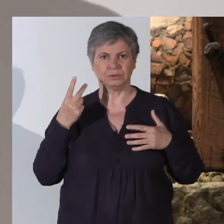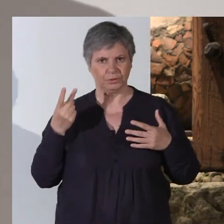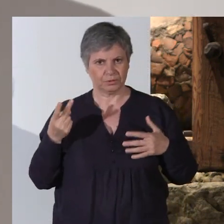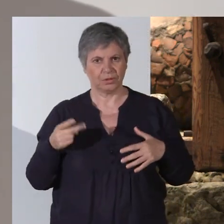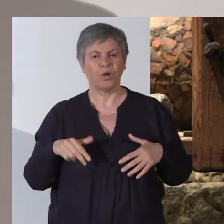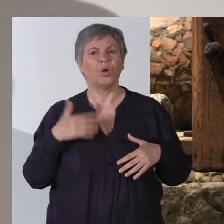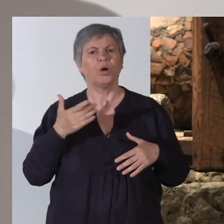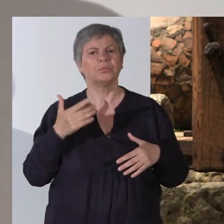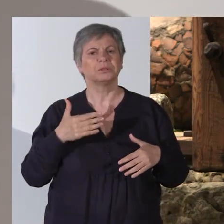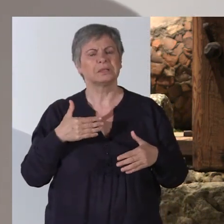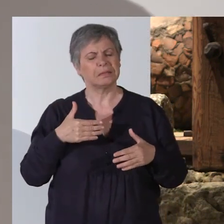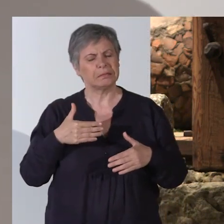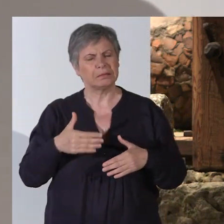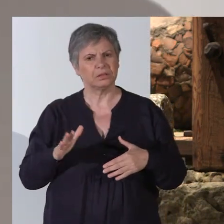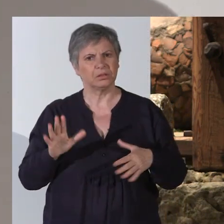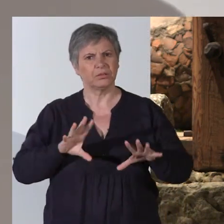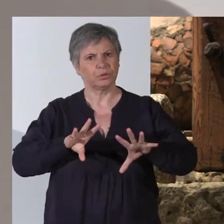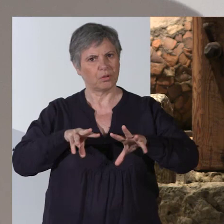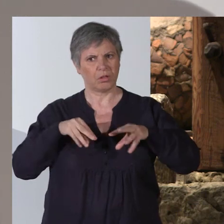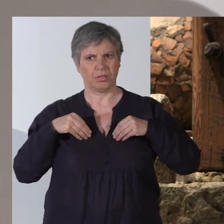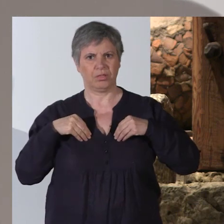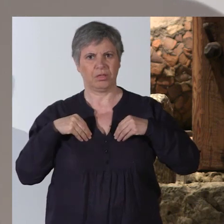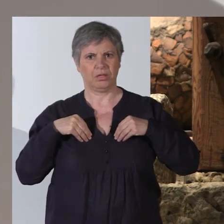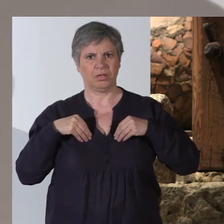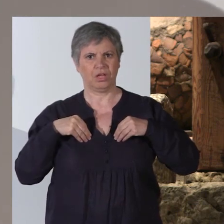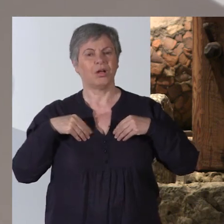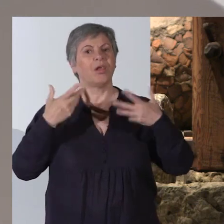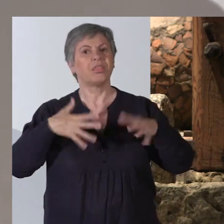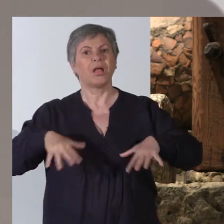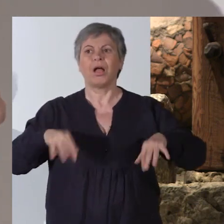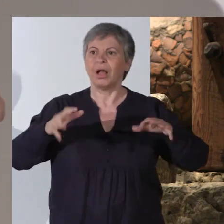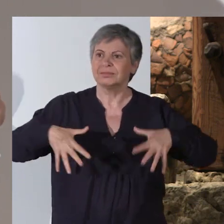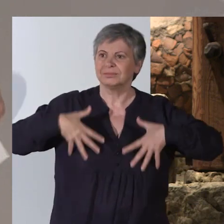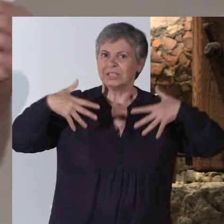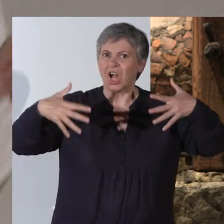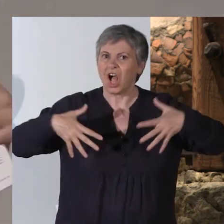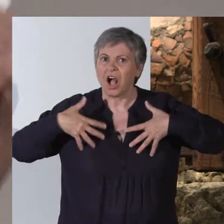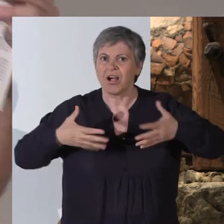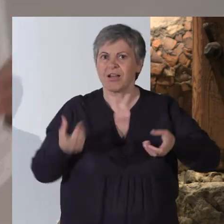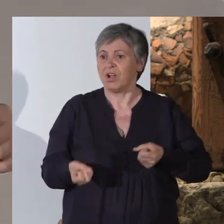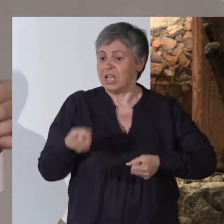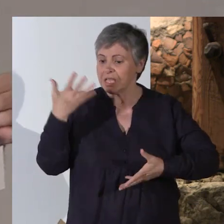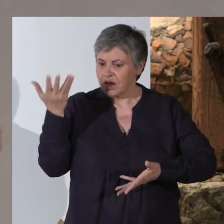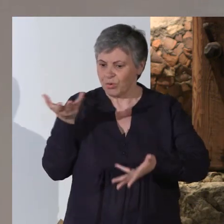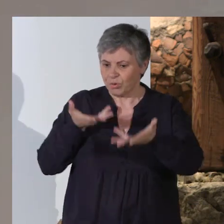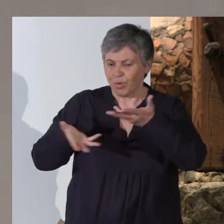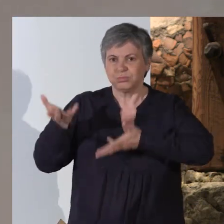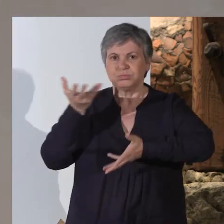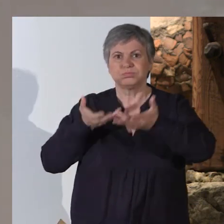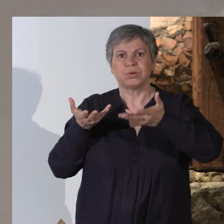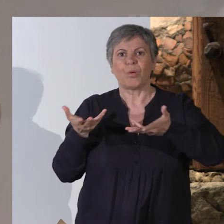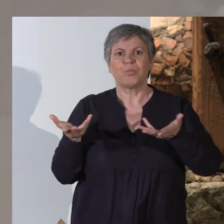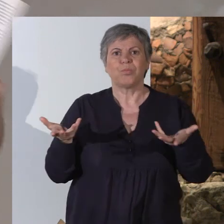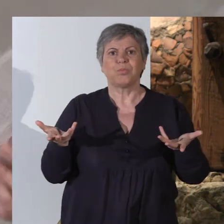πολύ σύντομα αυτή η καχυποψία έδωσε τη θέση της σε μία χαρά σε μία λαχτάρα για το καινούργιο για τον ανεξερεύνητο για το